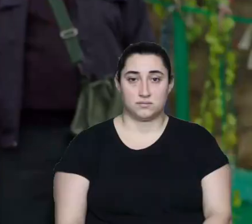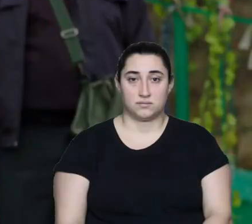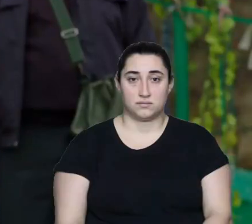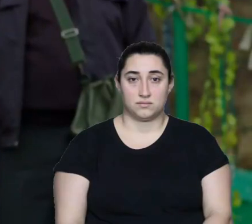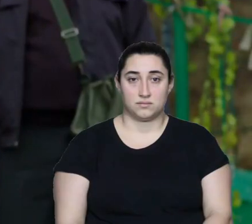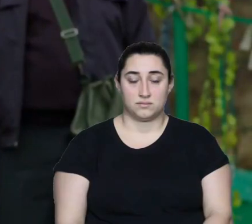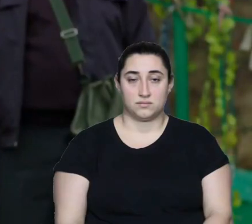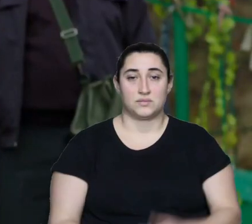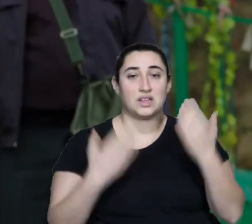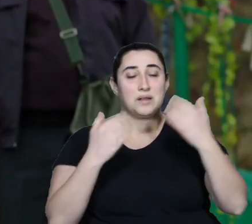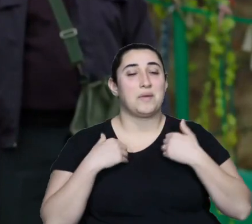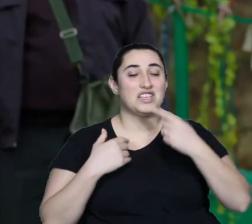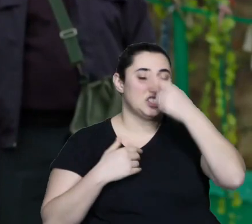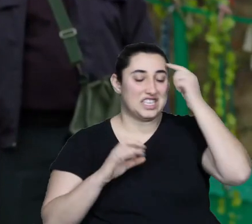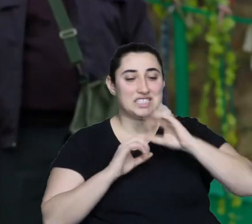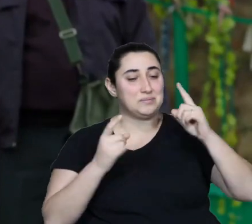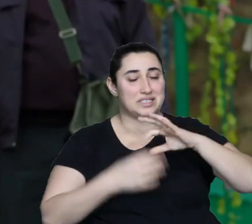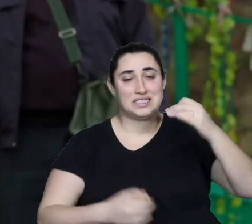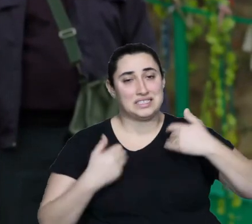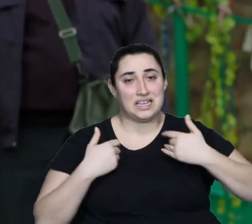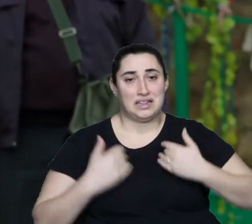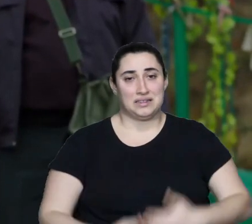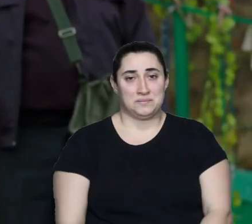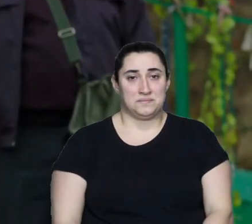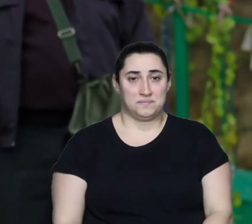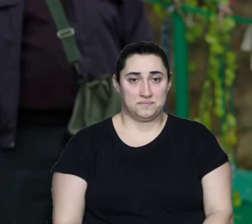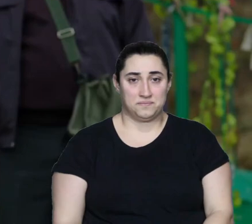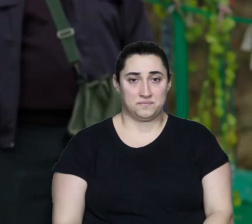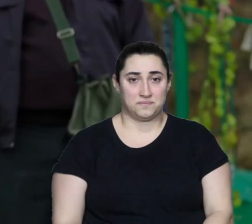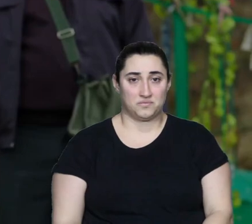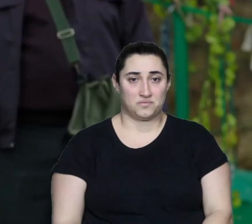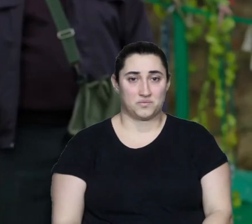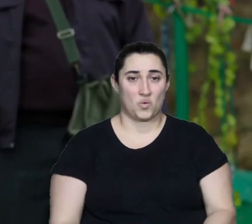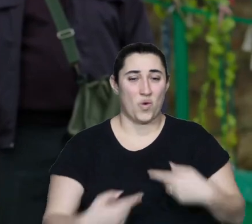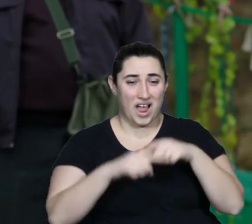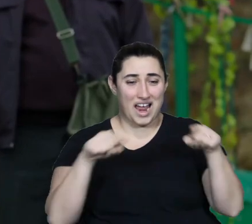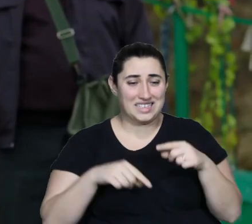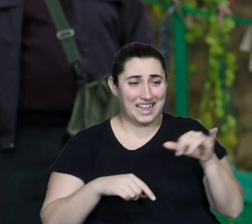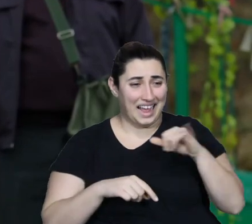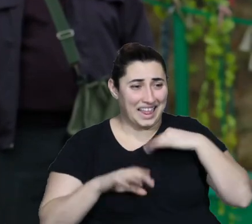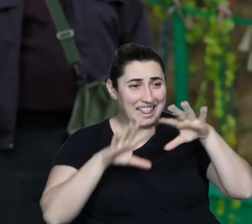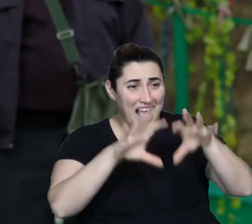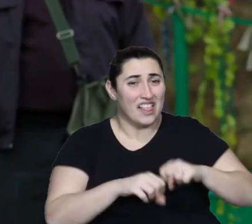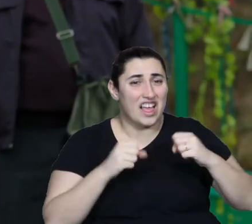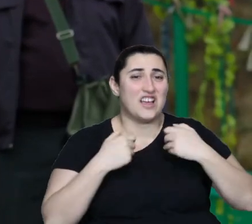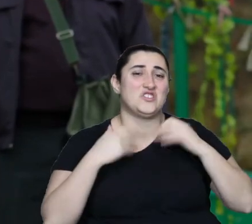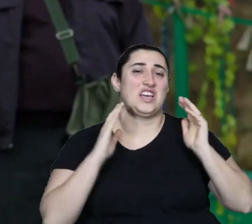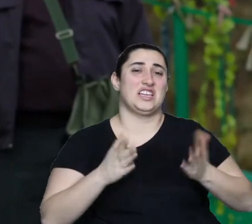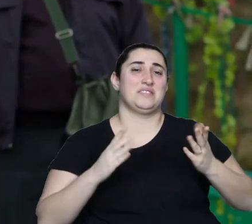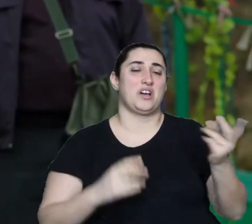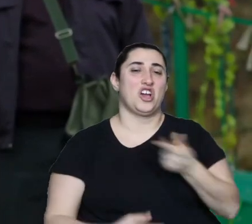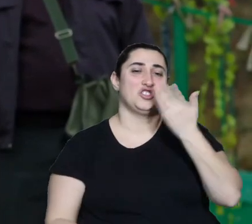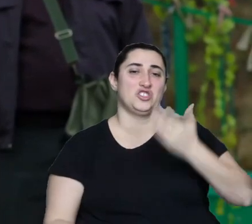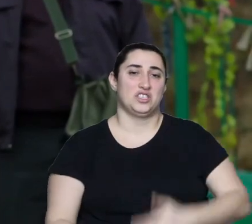Türbe. Allah'ım ben nasıl şanssız bir insanım ya. O arsaya böyle boşu kadar kalmıştı. Yaklaşıyordum, alacaksın, geri